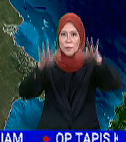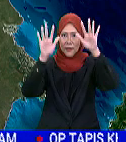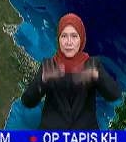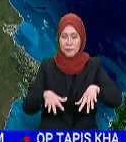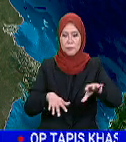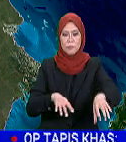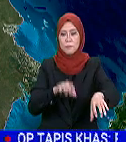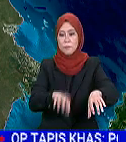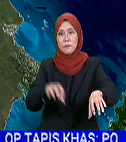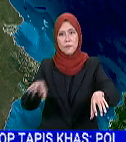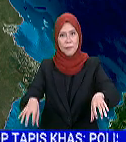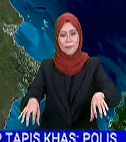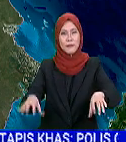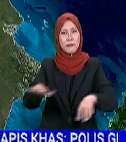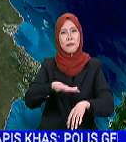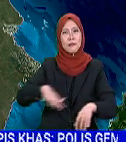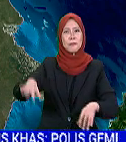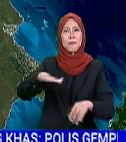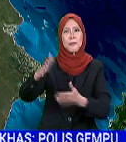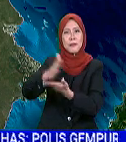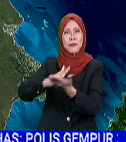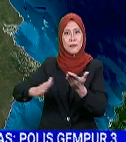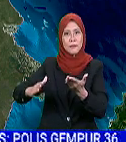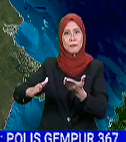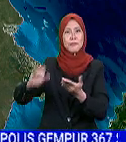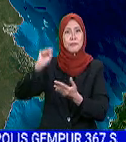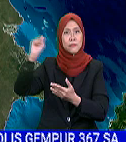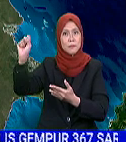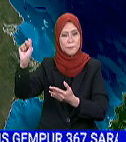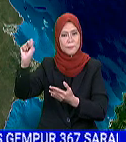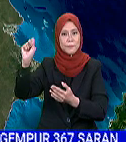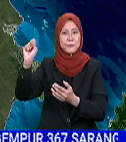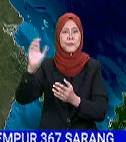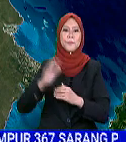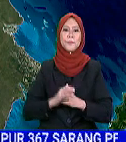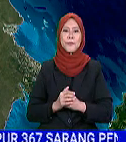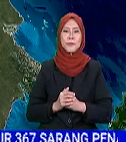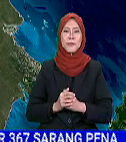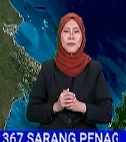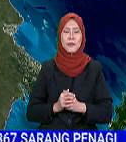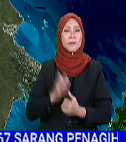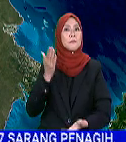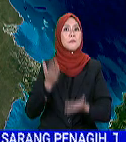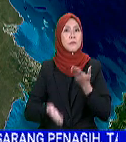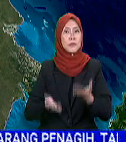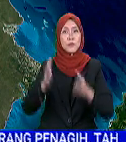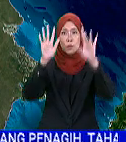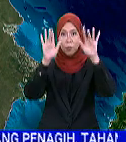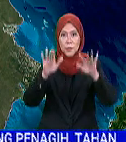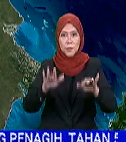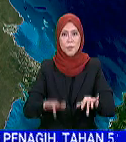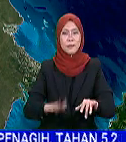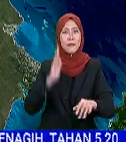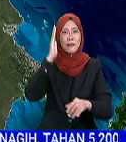di satu dua tempat melibatkan hampir ke semua bahagian di sana, yang mana kami jangkakan keadaan hujan ini